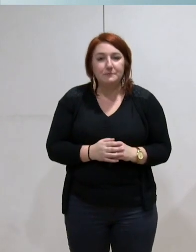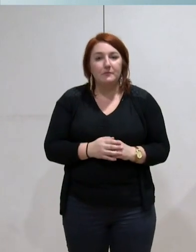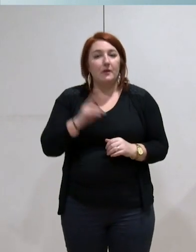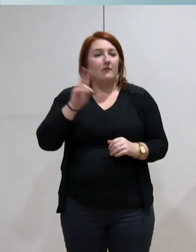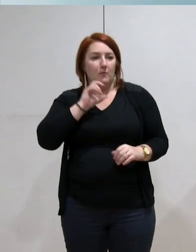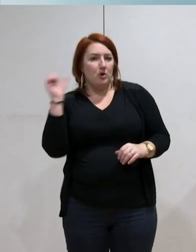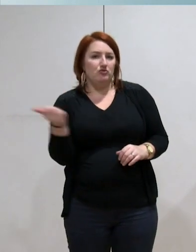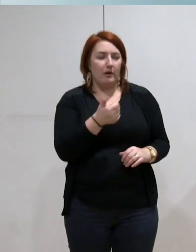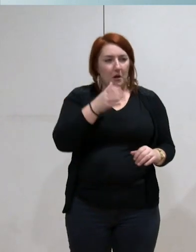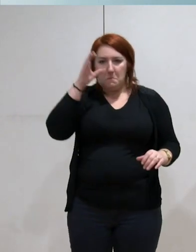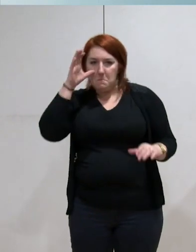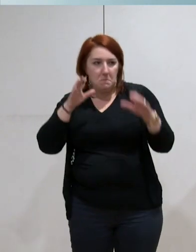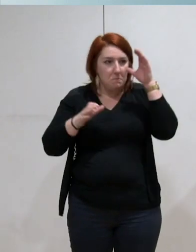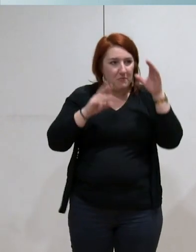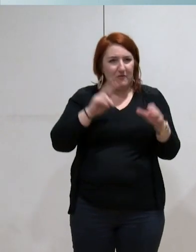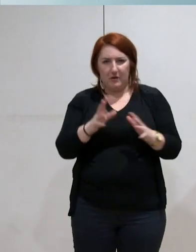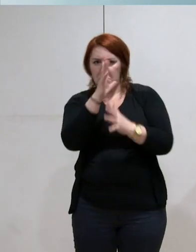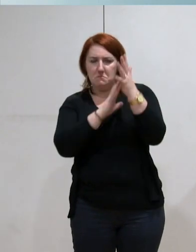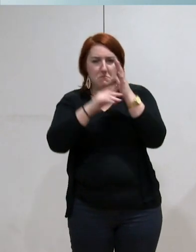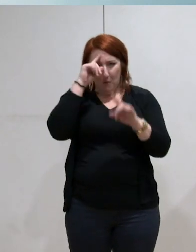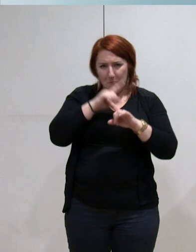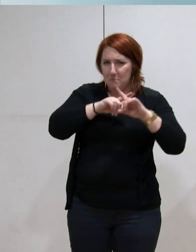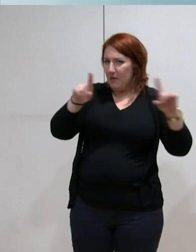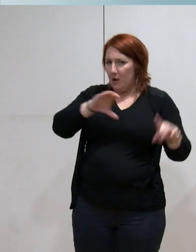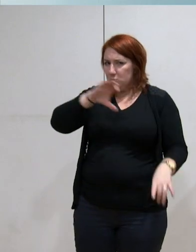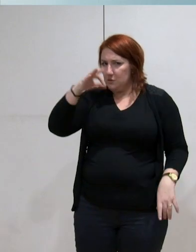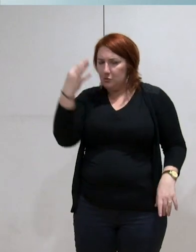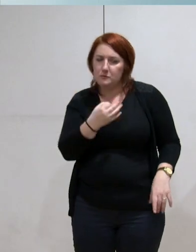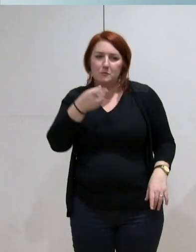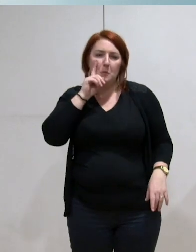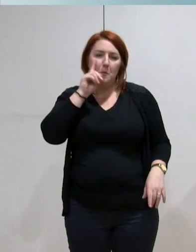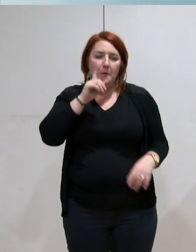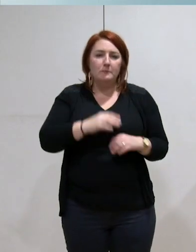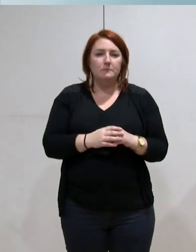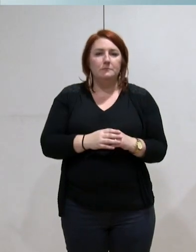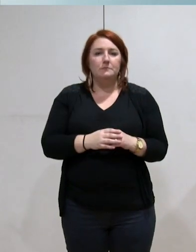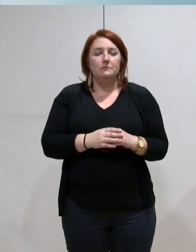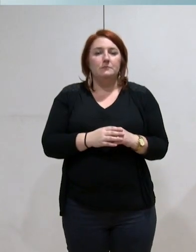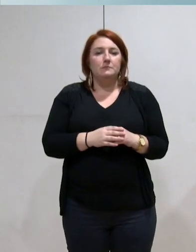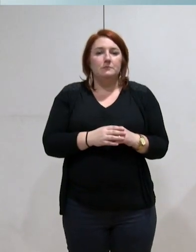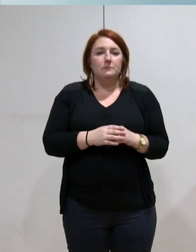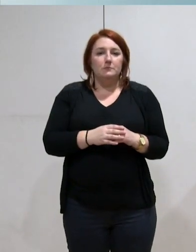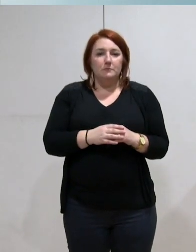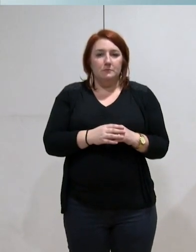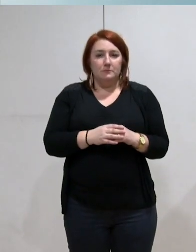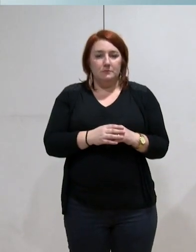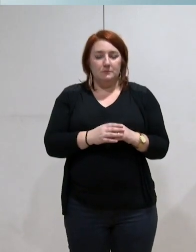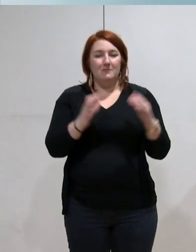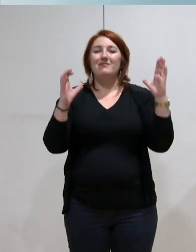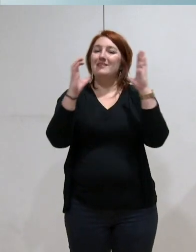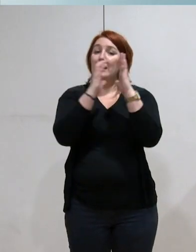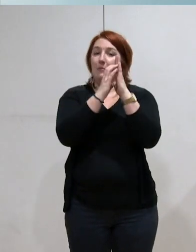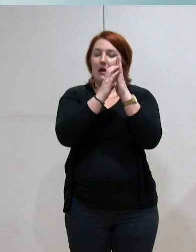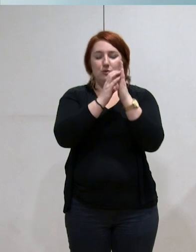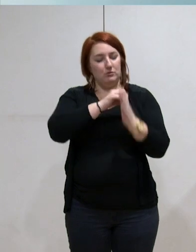qu'on dit les uns et les autres mais je suis pas d'accord avec tout ce qui vient d'être indiqué parce que quand on engage par une délibération une telle